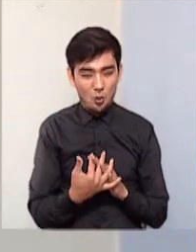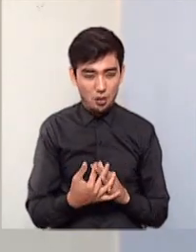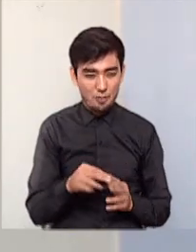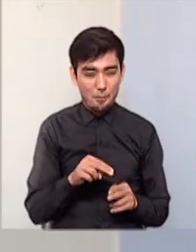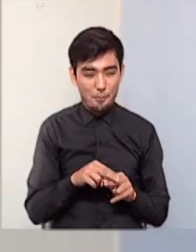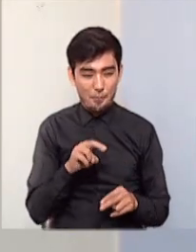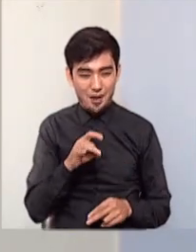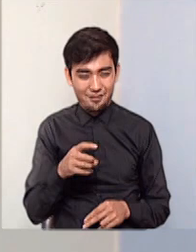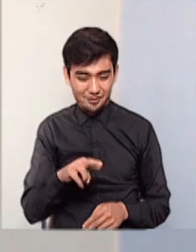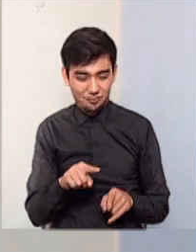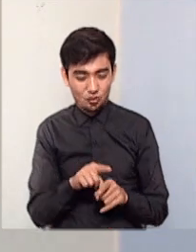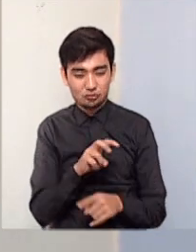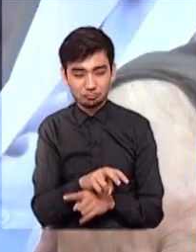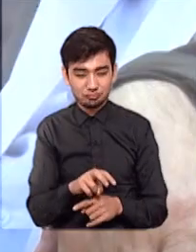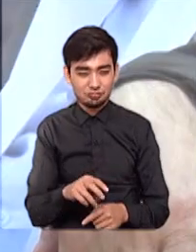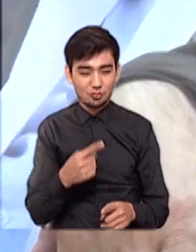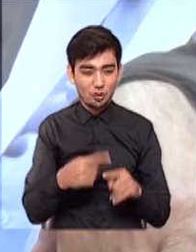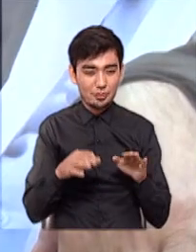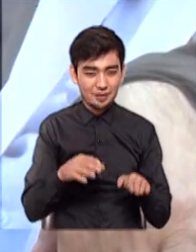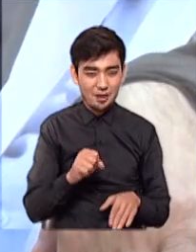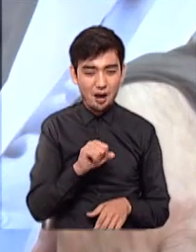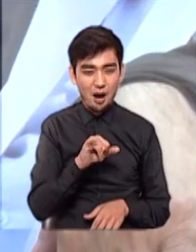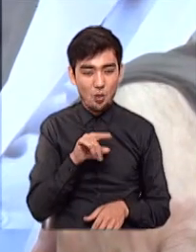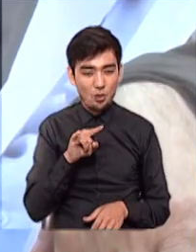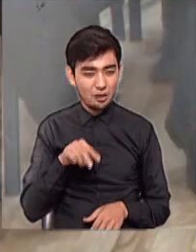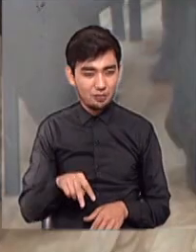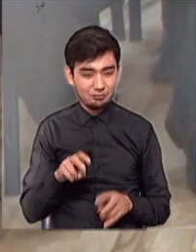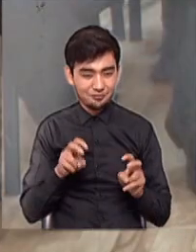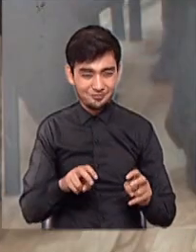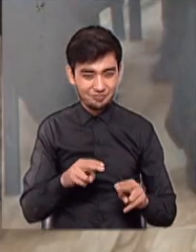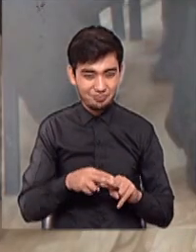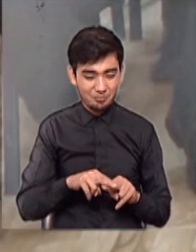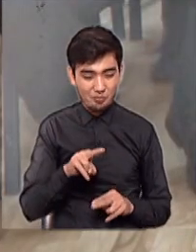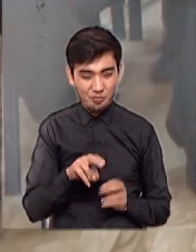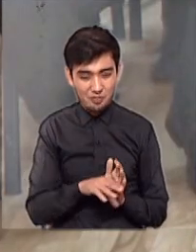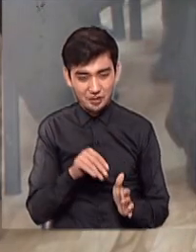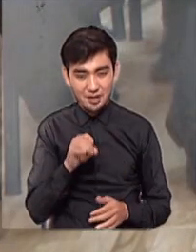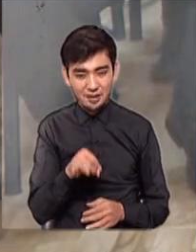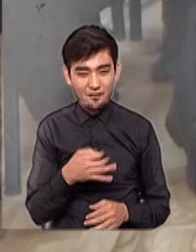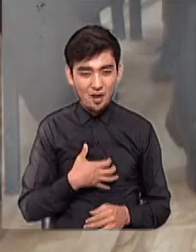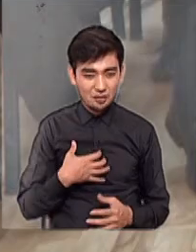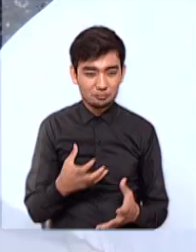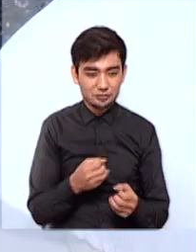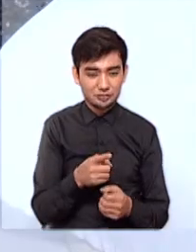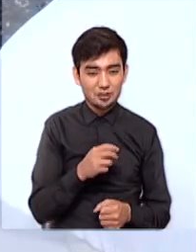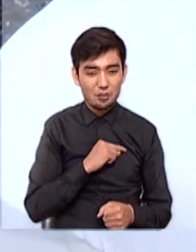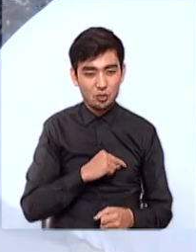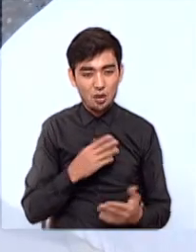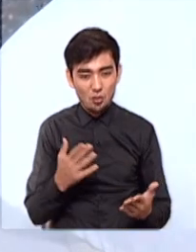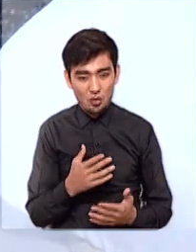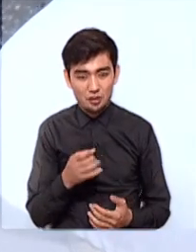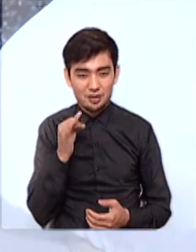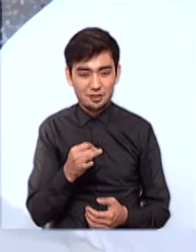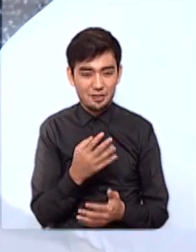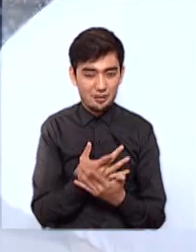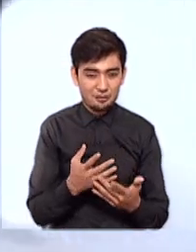өкілдерімен кездесті. Кандидаттардың пікірінше, қазір ауылдық мәдениет үйлерін қолдаудың маңызы зор, әрі осы салада еңбек етіп жүрген мамандар да назардан